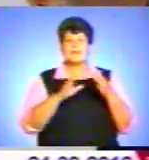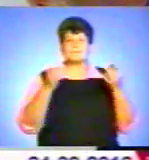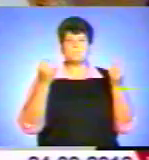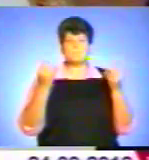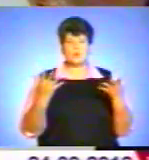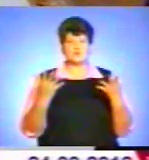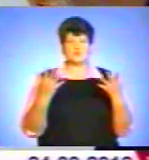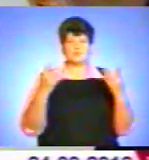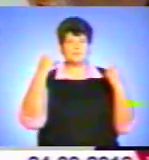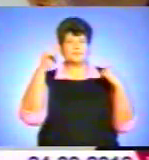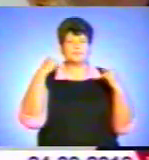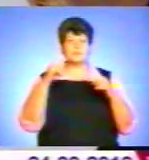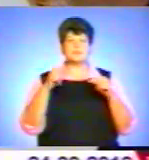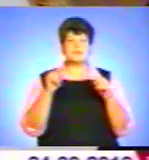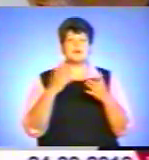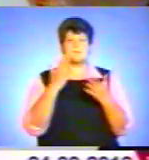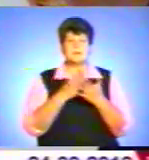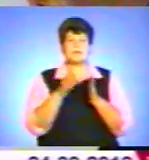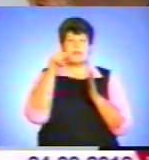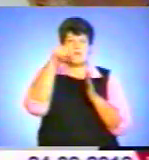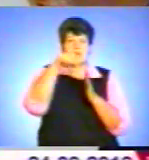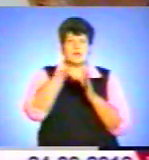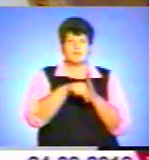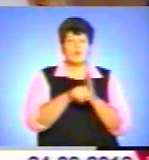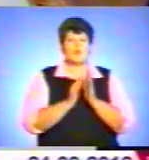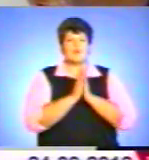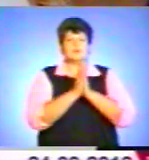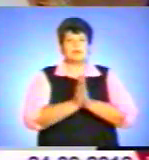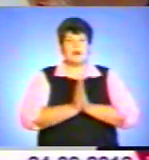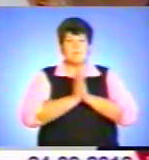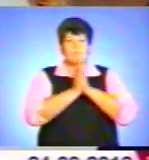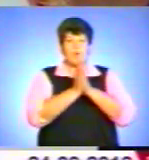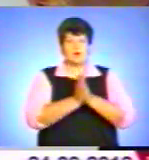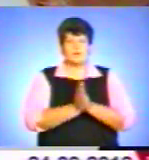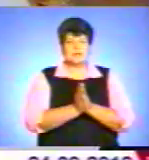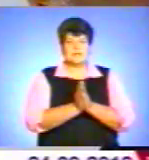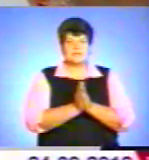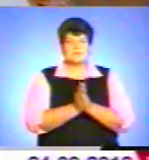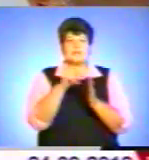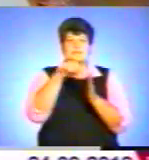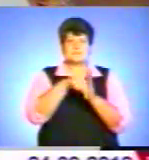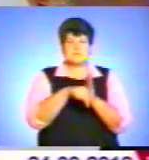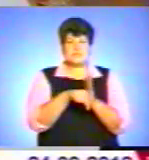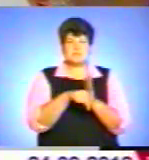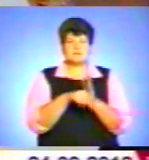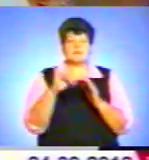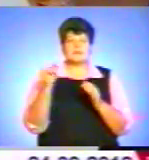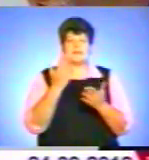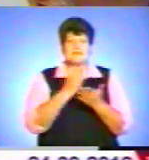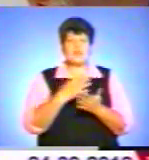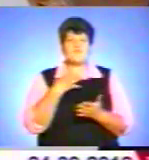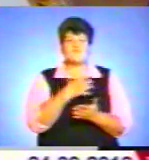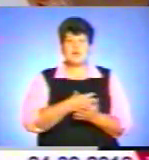витвором мистецтва, але мають собі глибоко намолений і зміст, і є важливими